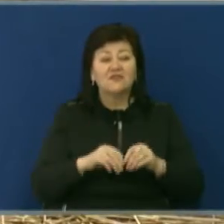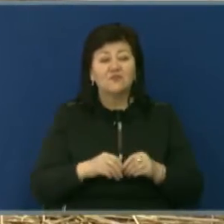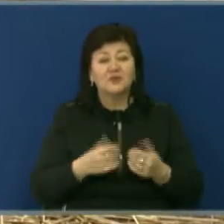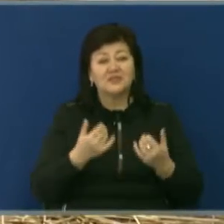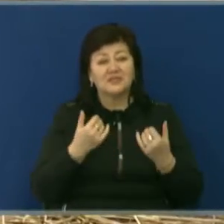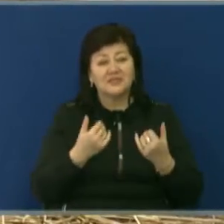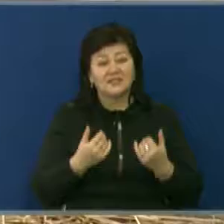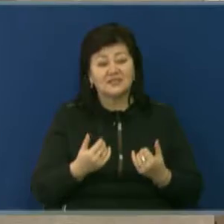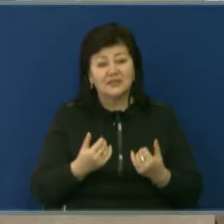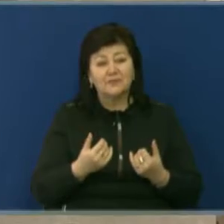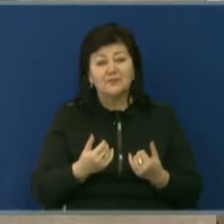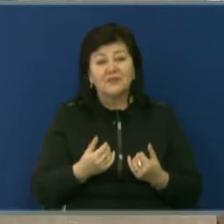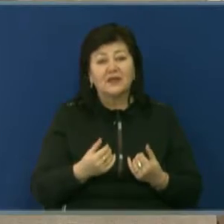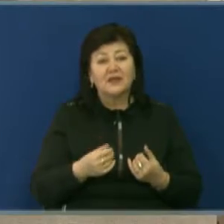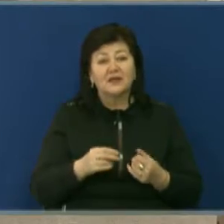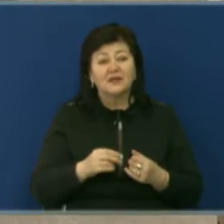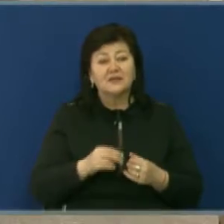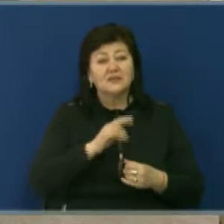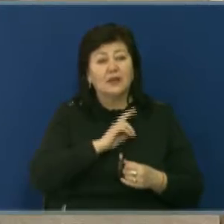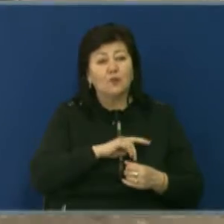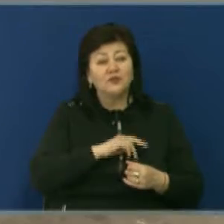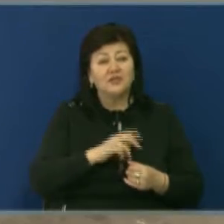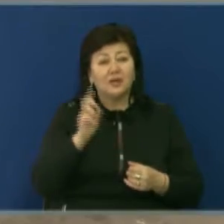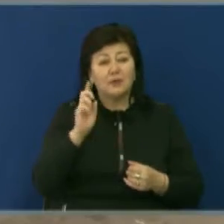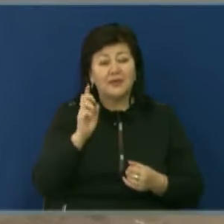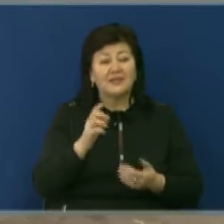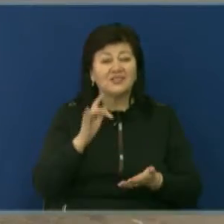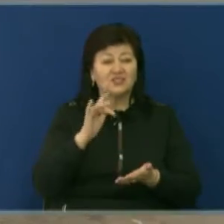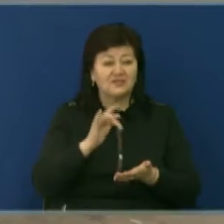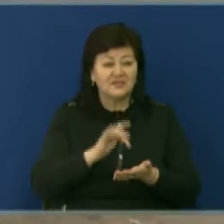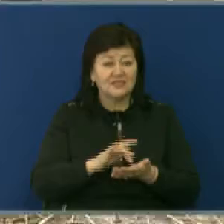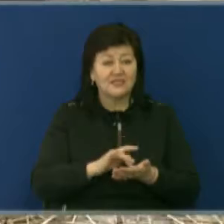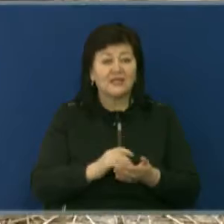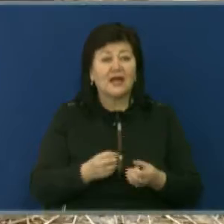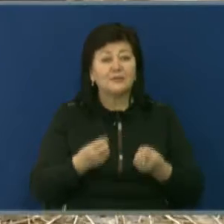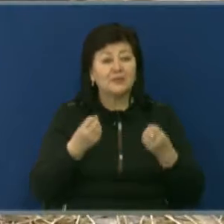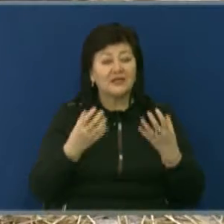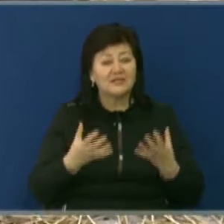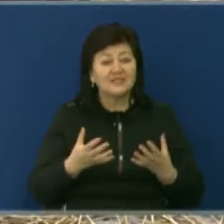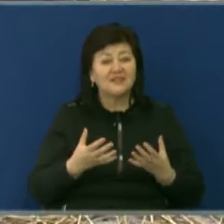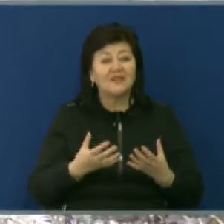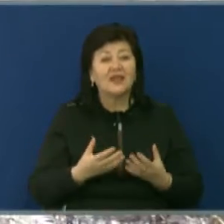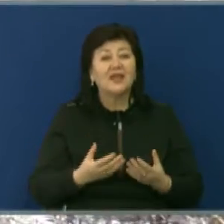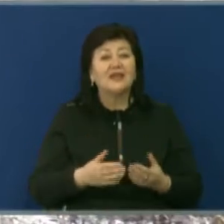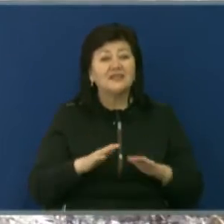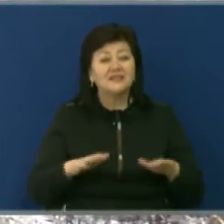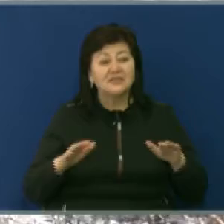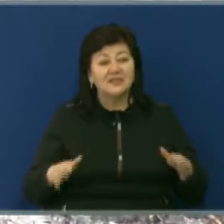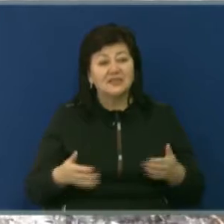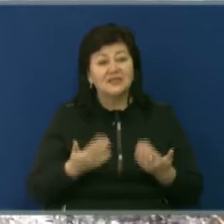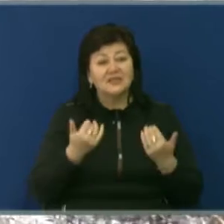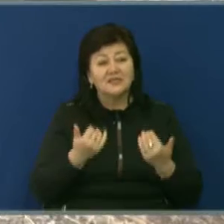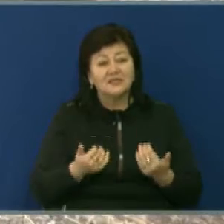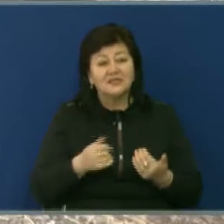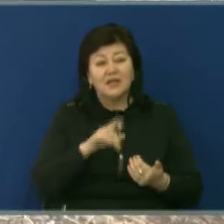14 жасқа дейінгі 100-ден астам оқушы атап өтті. Экологиялық іс-шара құстардың жазғы қоршауларға ауысулармен тұспа-тұс келді. Балалар